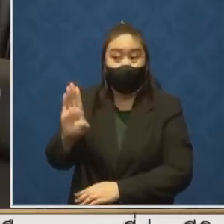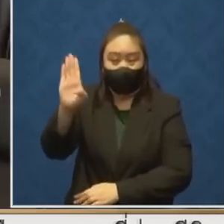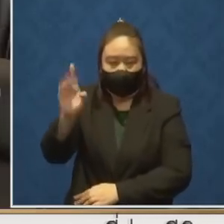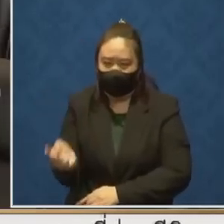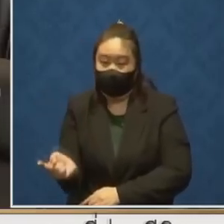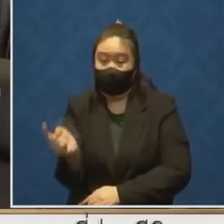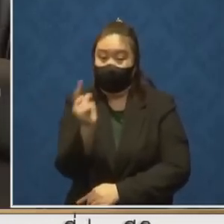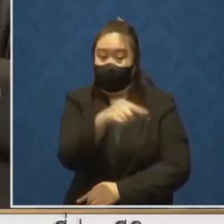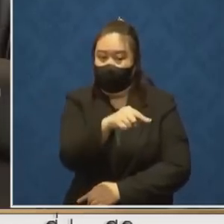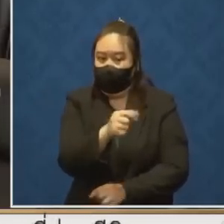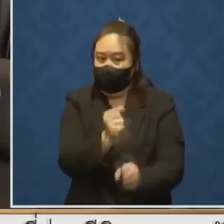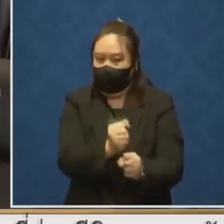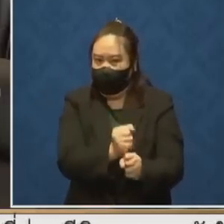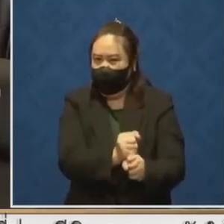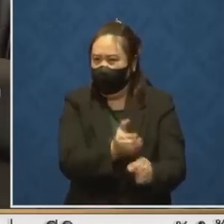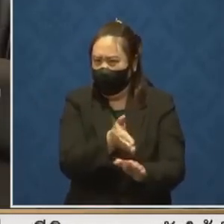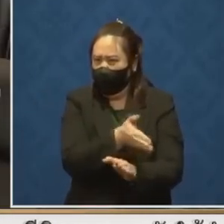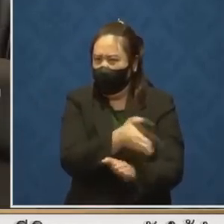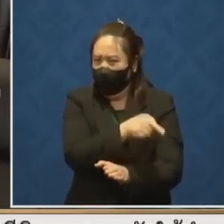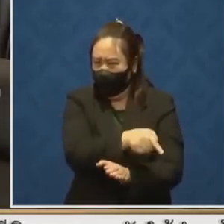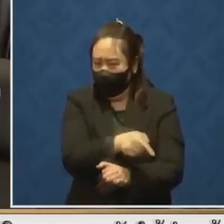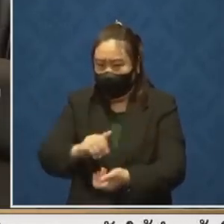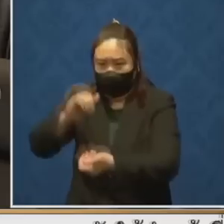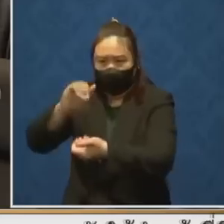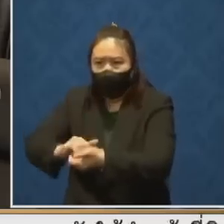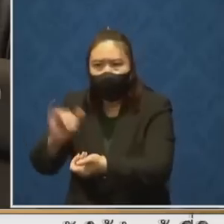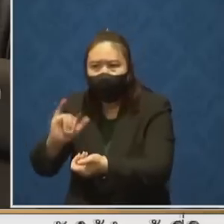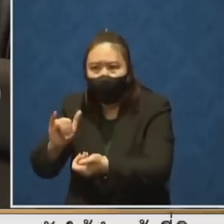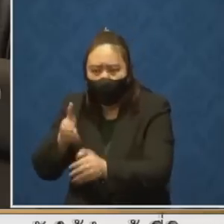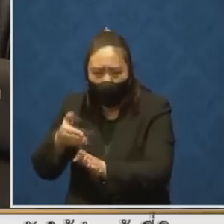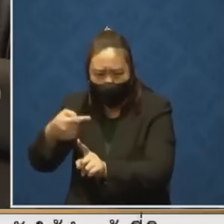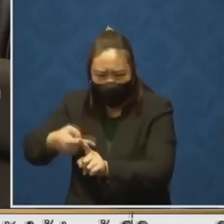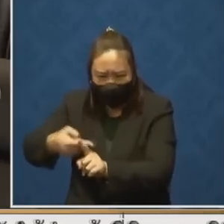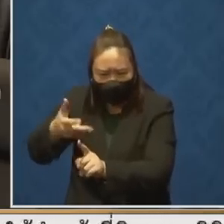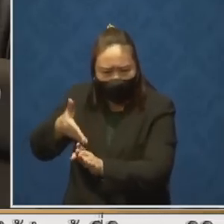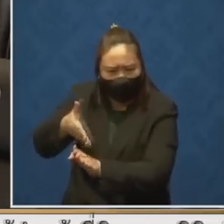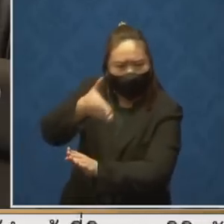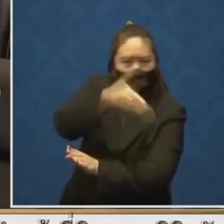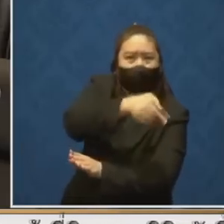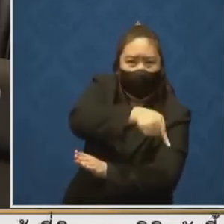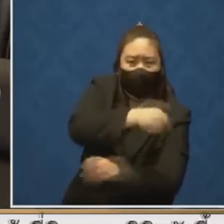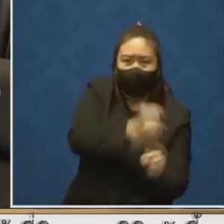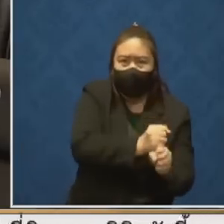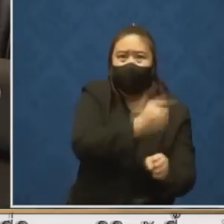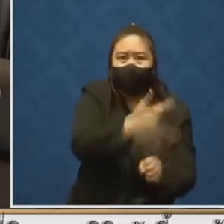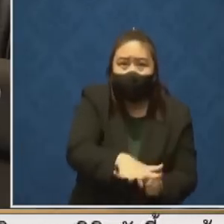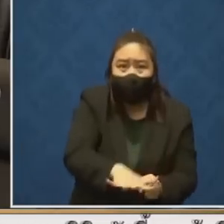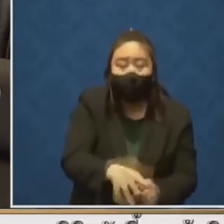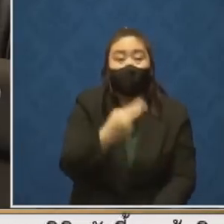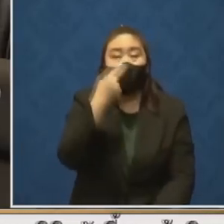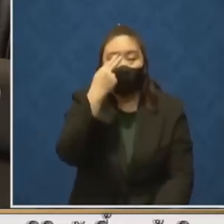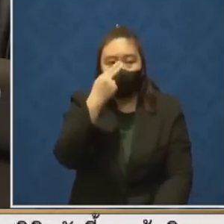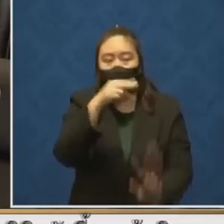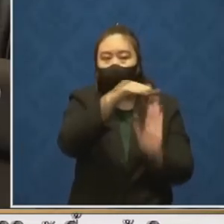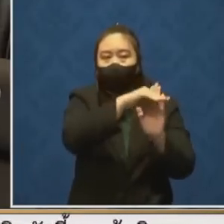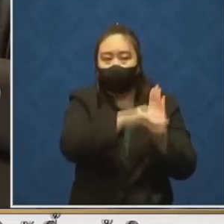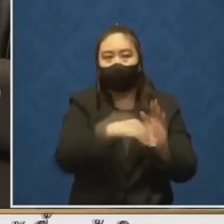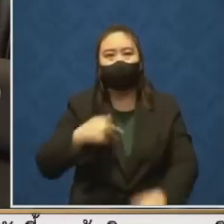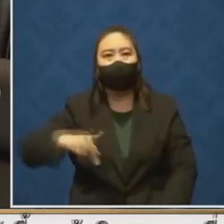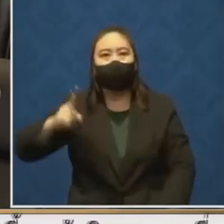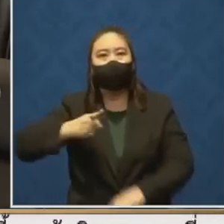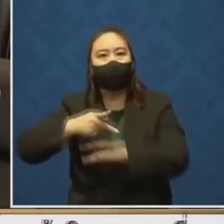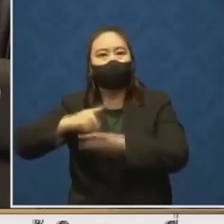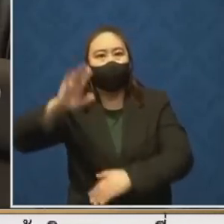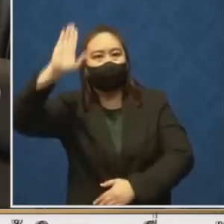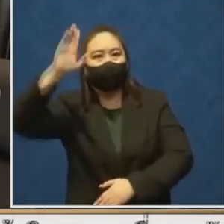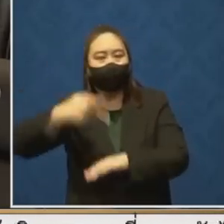ารเปิดสองก่อนจะลงนามในสัญญาก่อส้างถึง 3 เดือนเศษพ่านประทานดูตามสไธในทามรายที่ขึ ครัผม สั 2